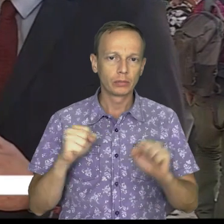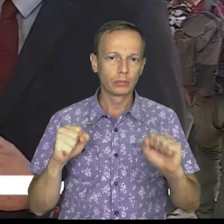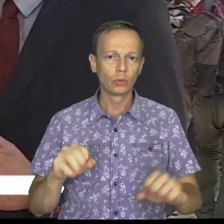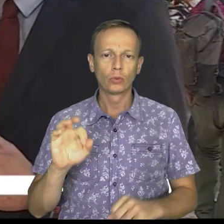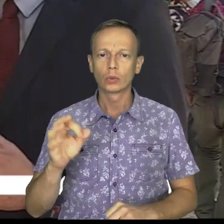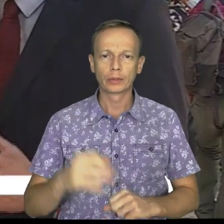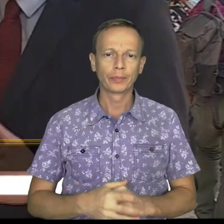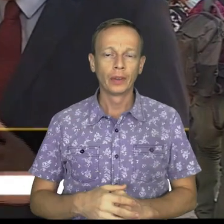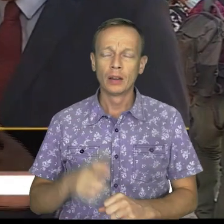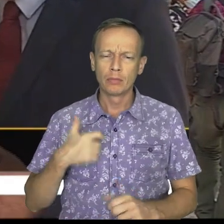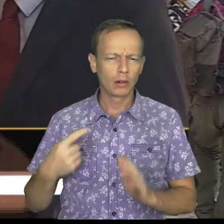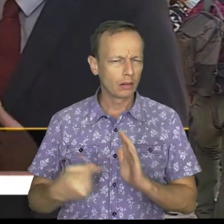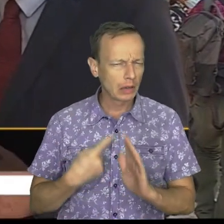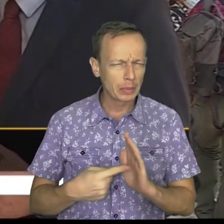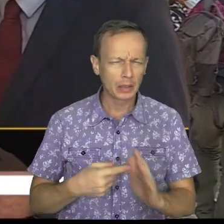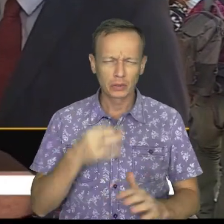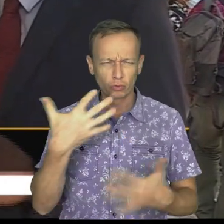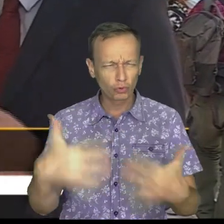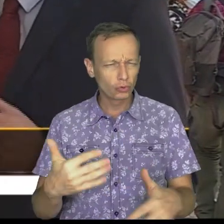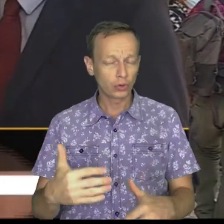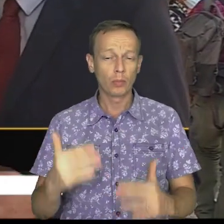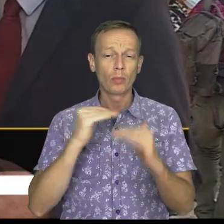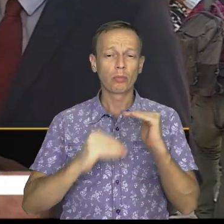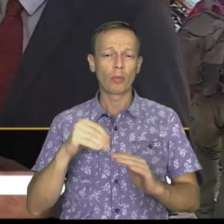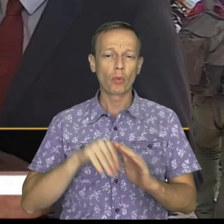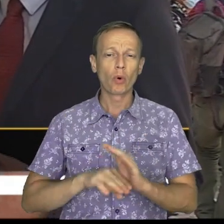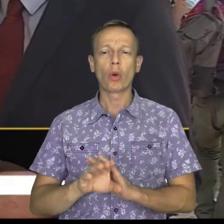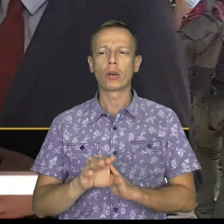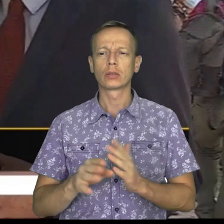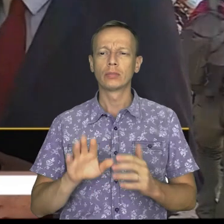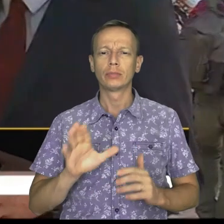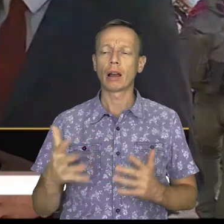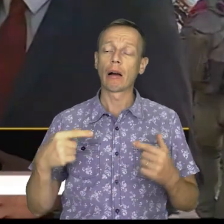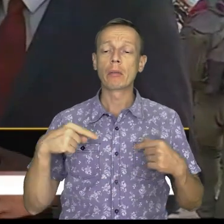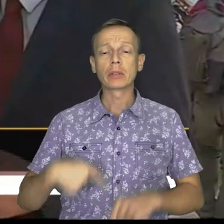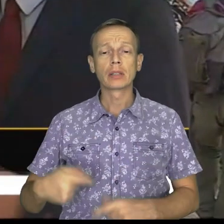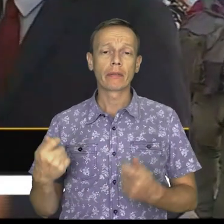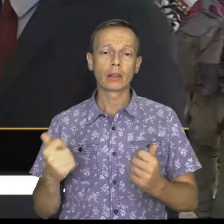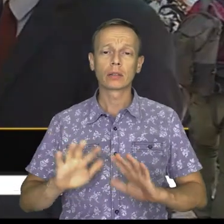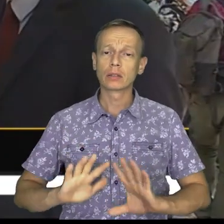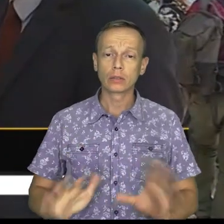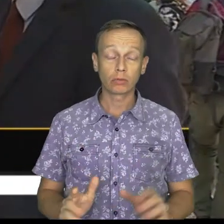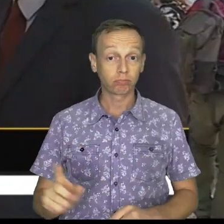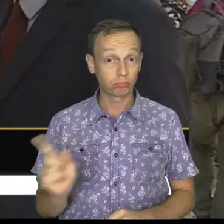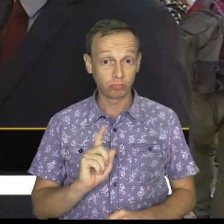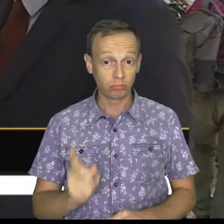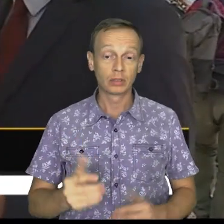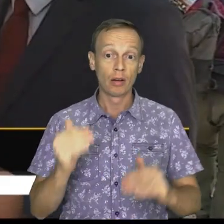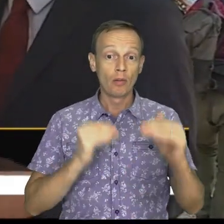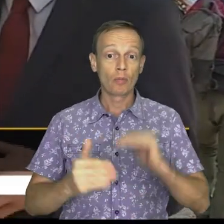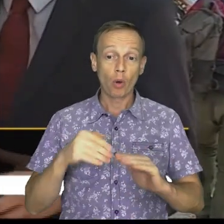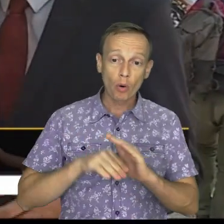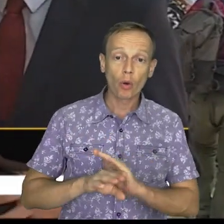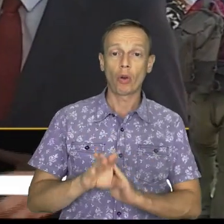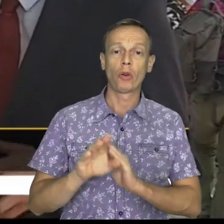ensemble. Et je l'ai dit, je le répète, ce plan de relance, ce n'est pas le plan de relance du ministère des Finances uniquement, mais